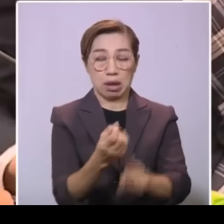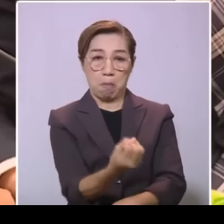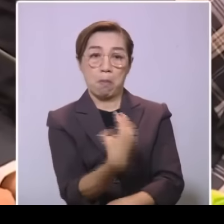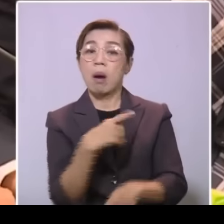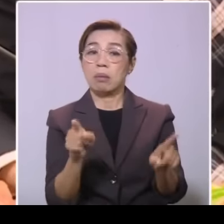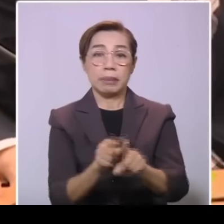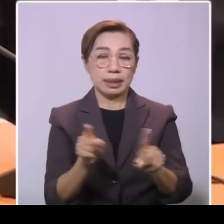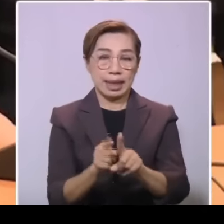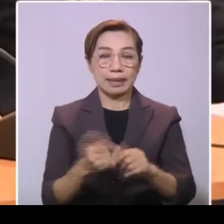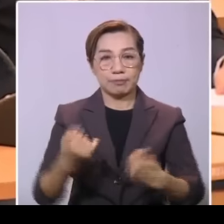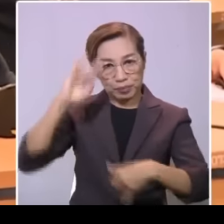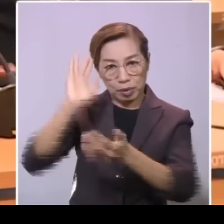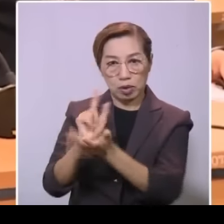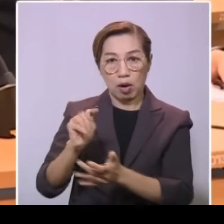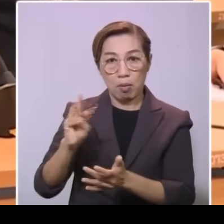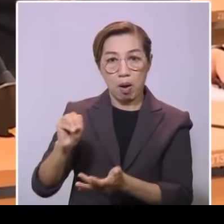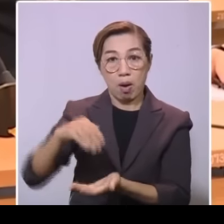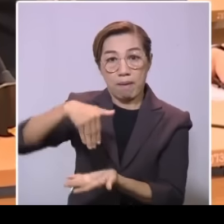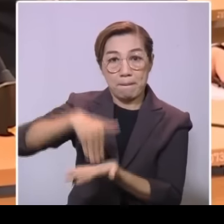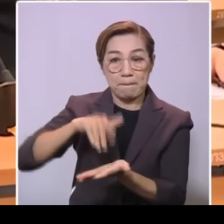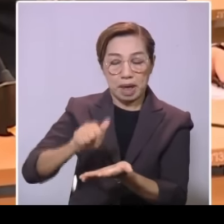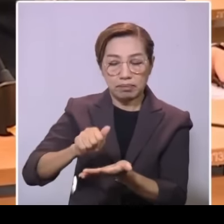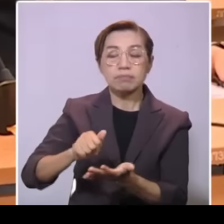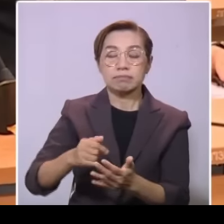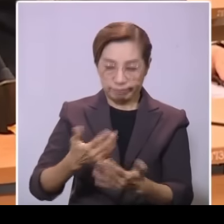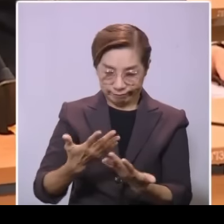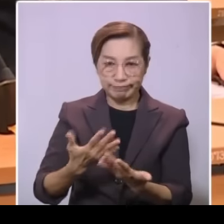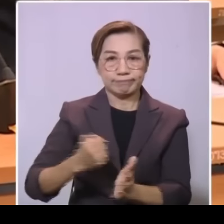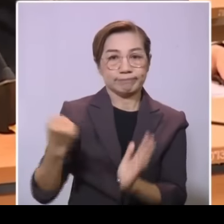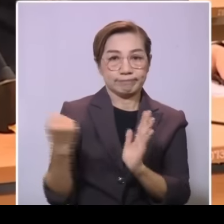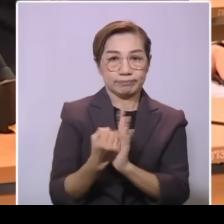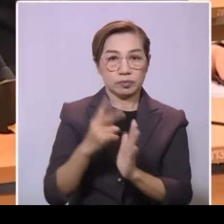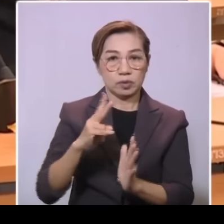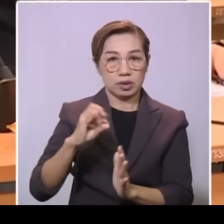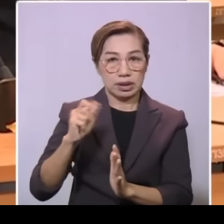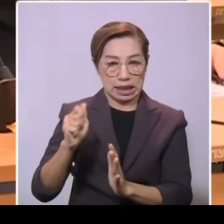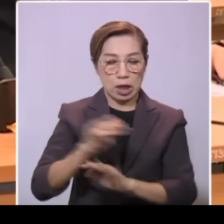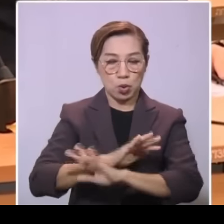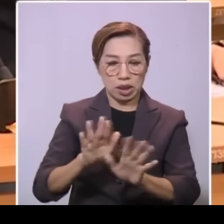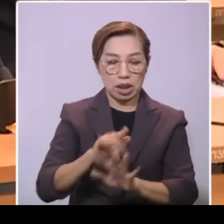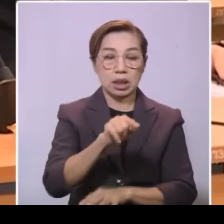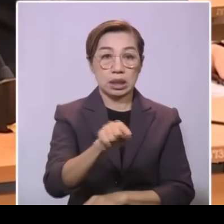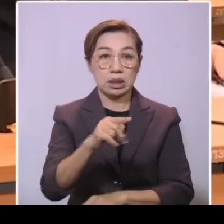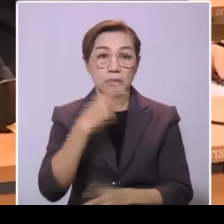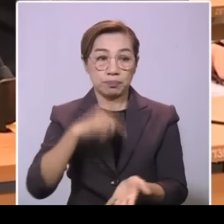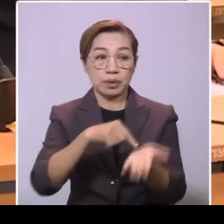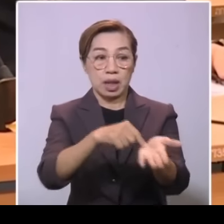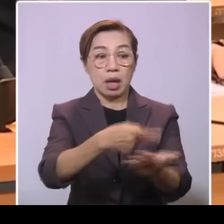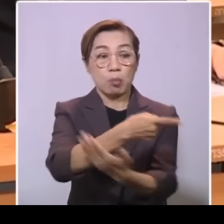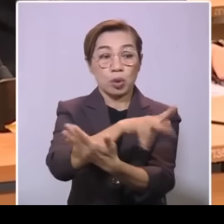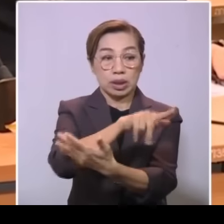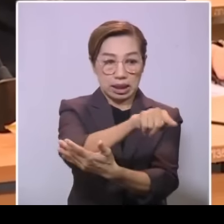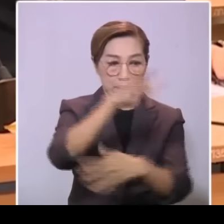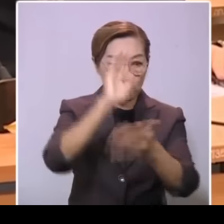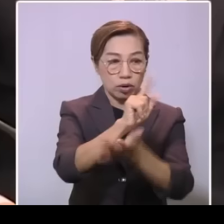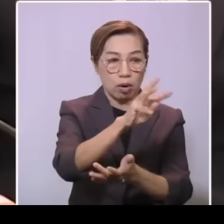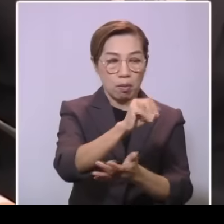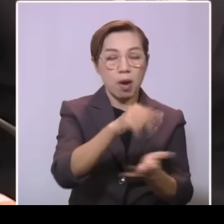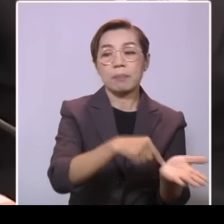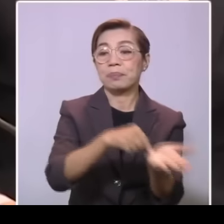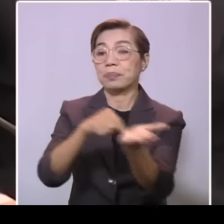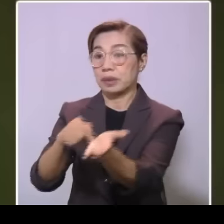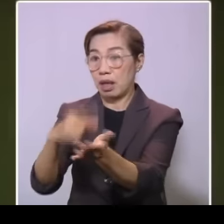ยเดี๋ยวหลังจากนี้ตม.ภูเก็ตก็จะทำเป็นหนังสือแจ้งให้เจ้าตัวเนี่ยรับทราบหลังจากนั้นจะมีการคุมตั